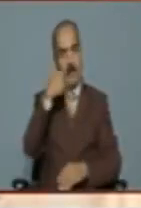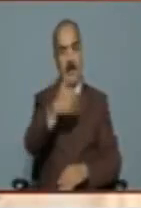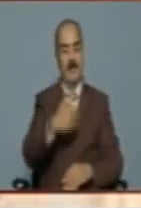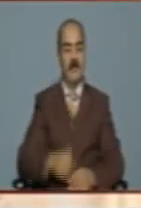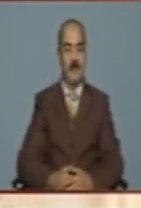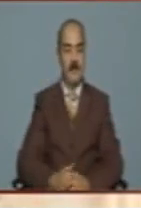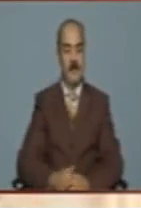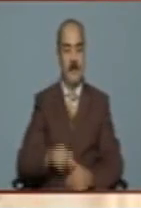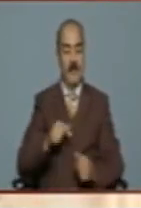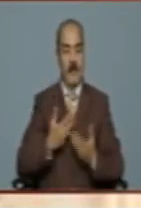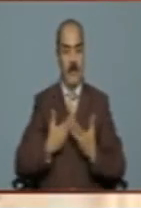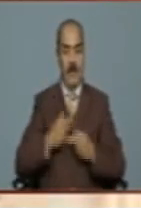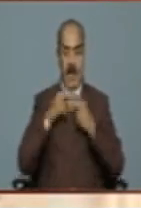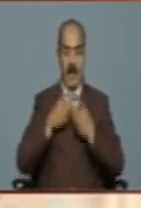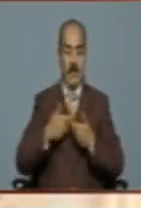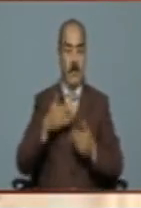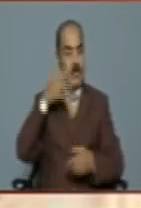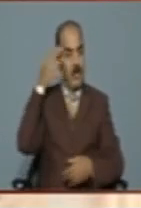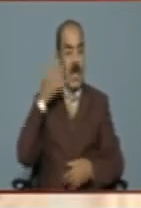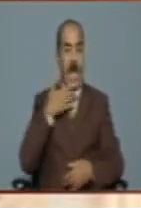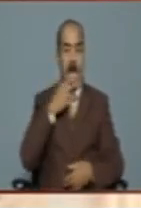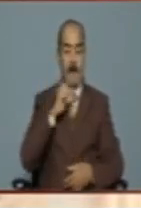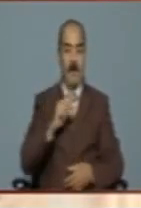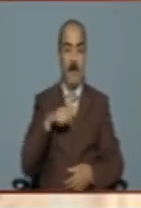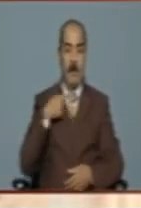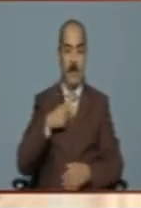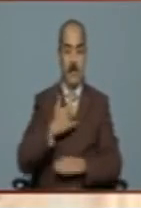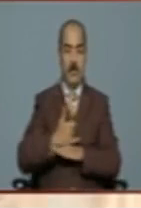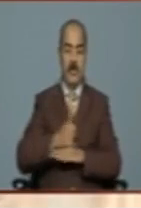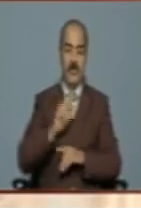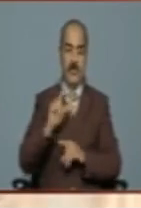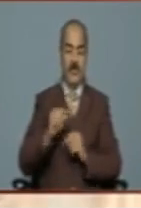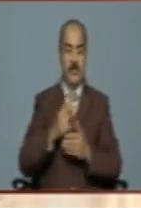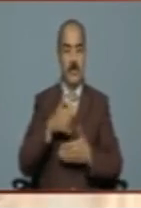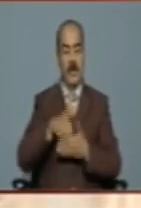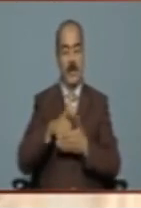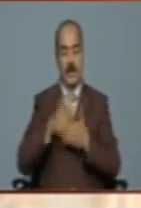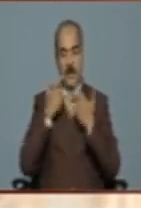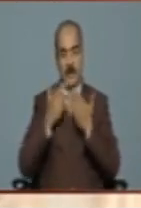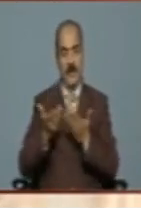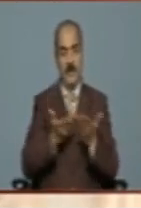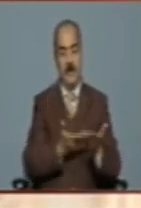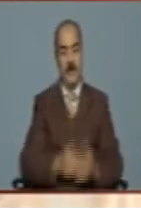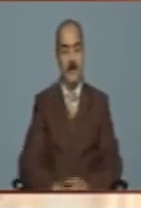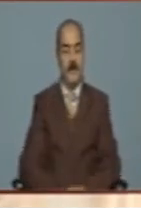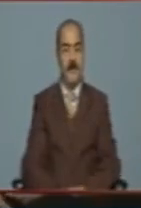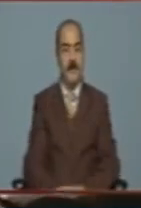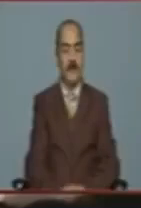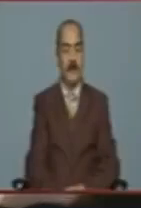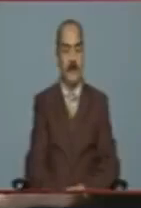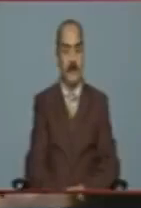الآن مع كلمة المستشار أحمد بن داري مدير الجهاز التنفيذي للهيئة الوطنية للانتخابات، فليتفضل.